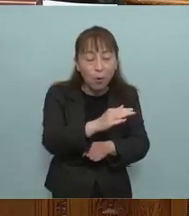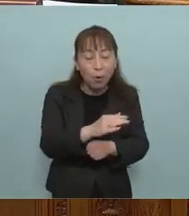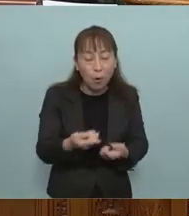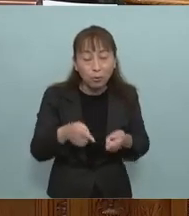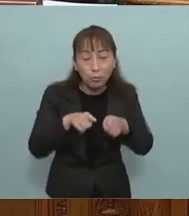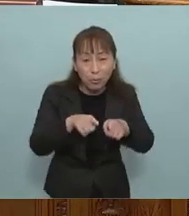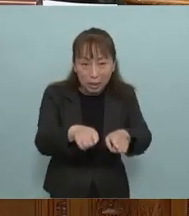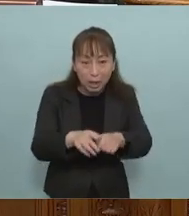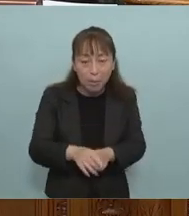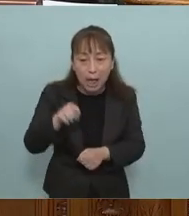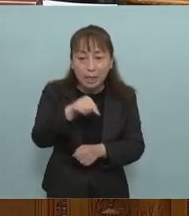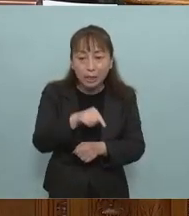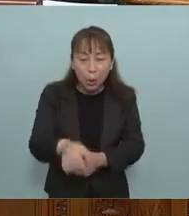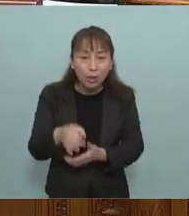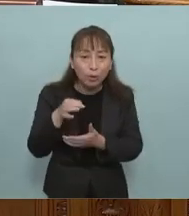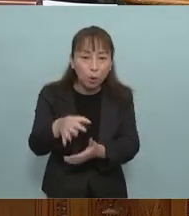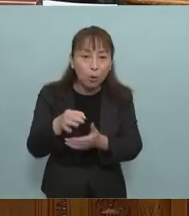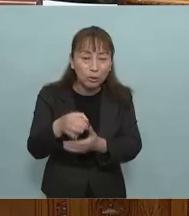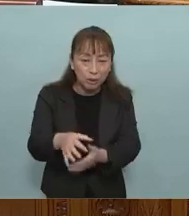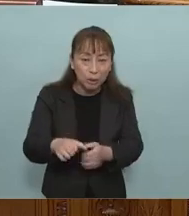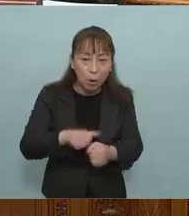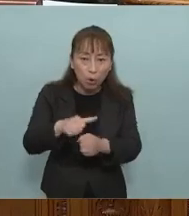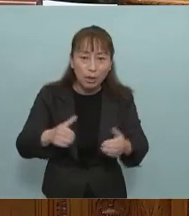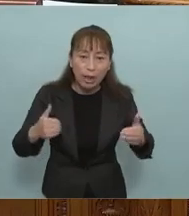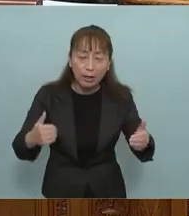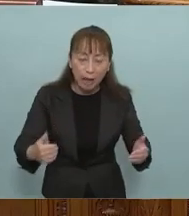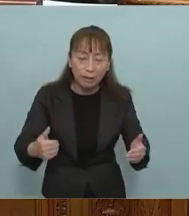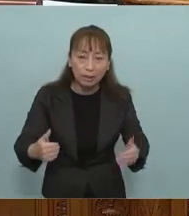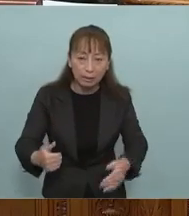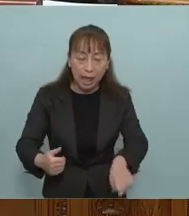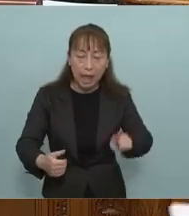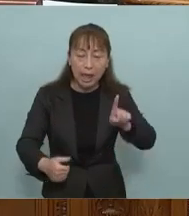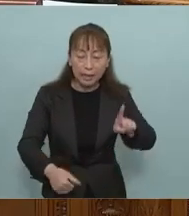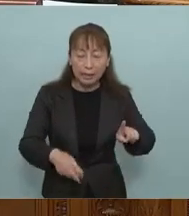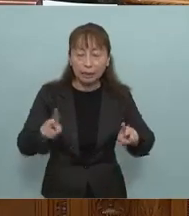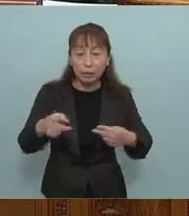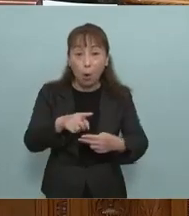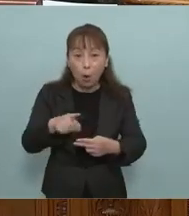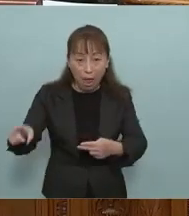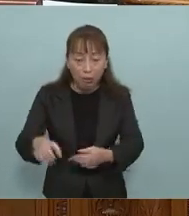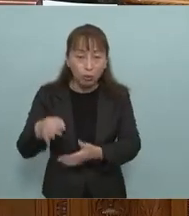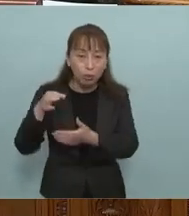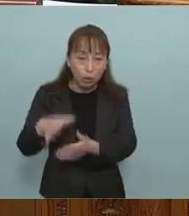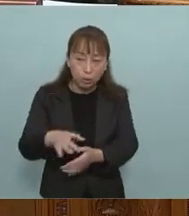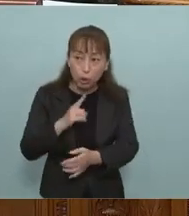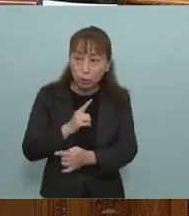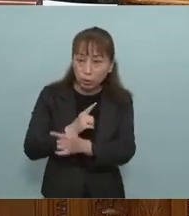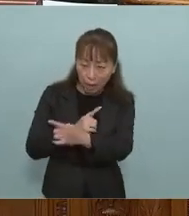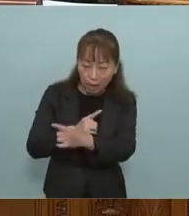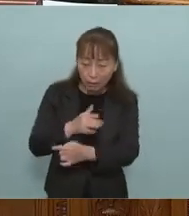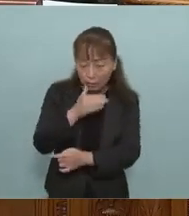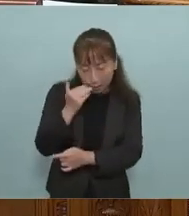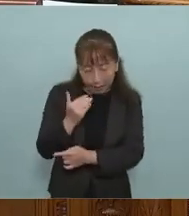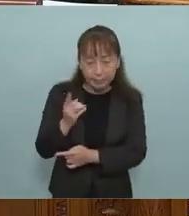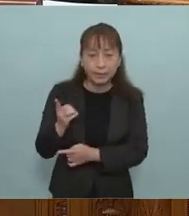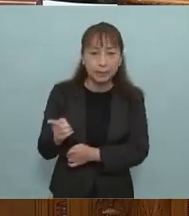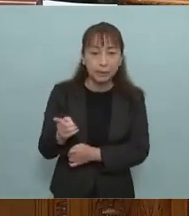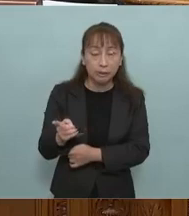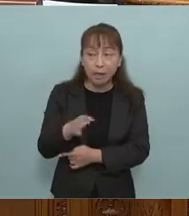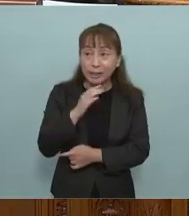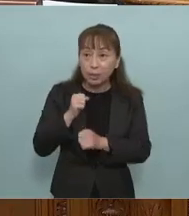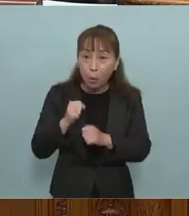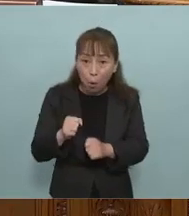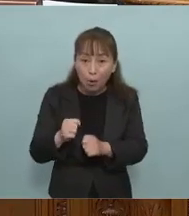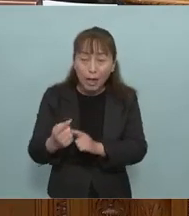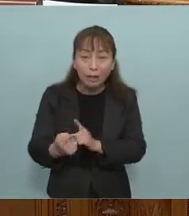資を5年間で1兆円投入すると表明されたことを高く評価します。その実行にあたっては、